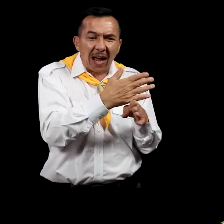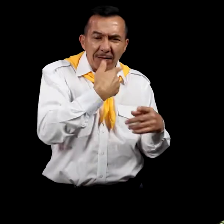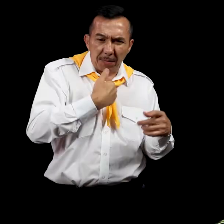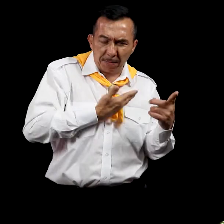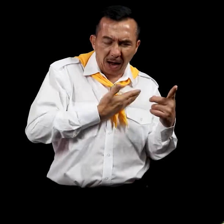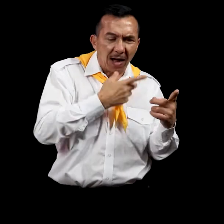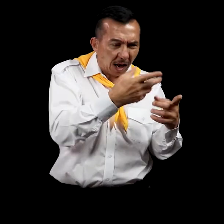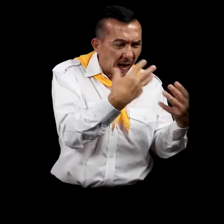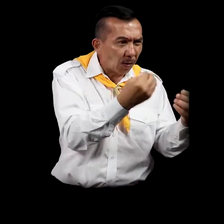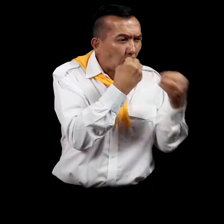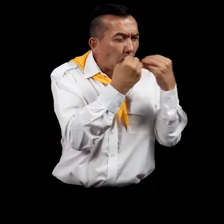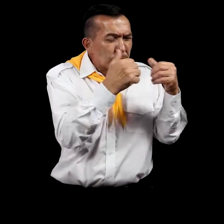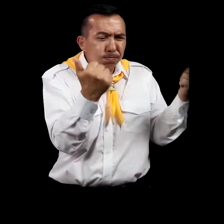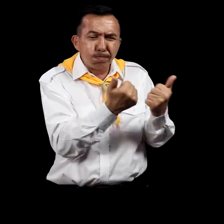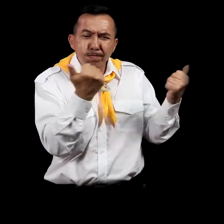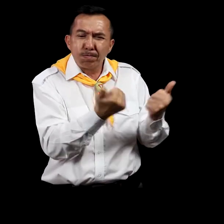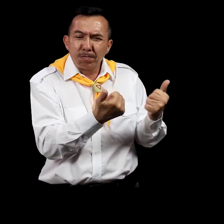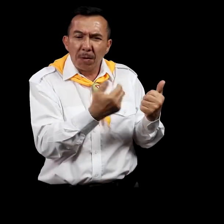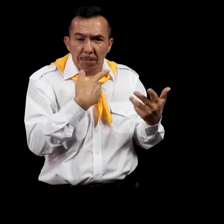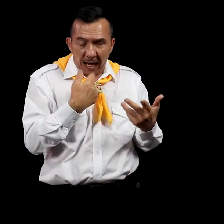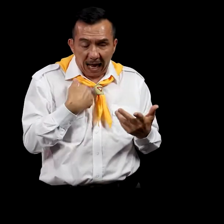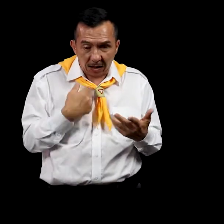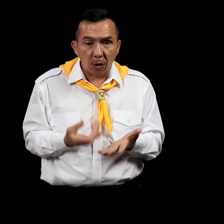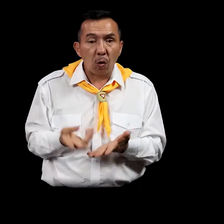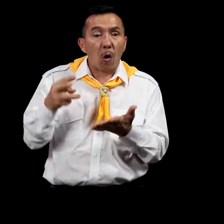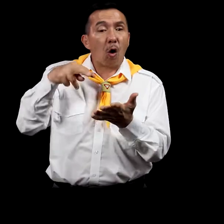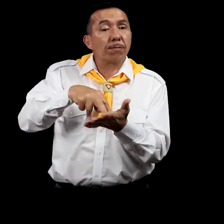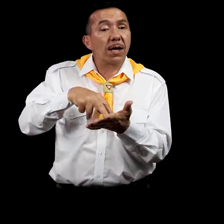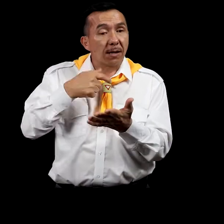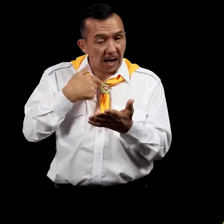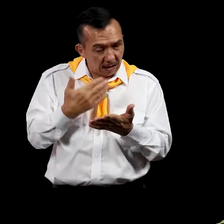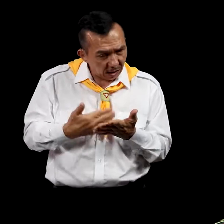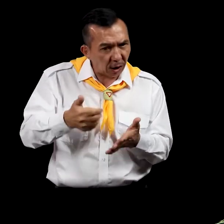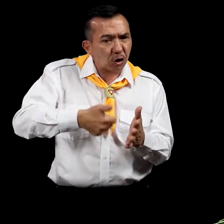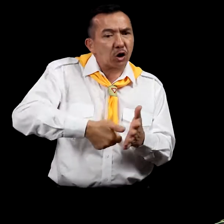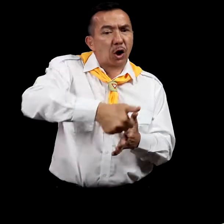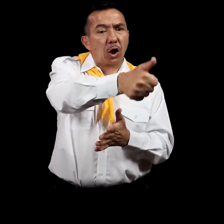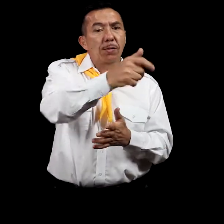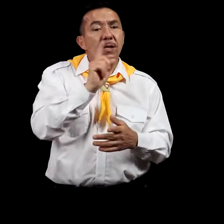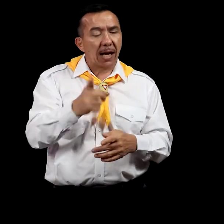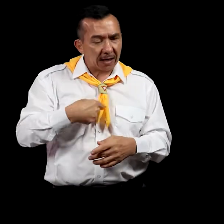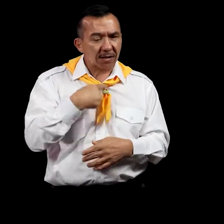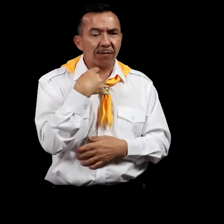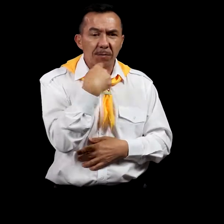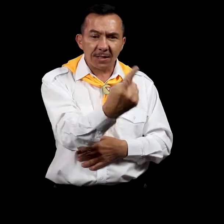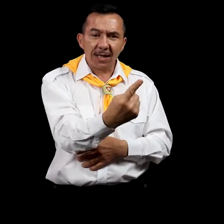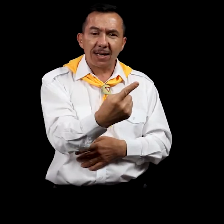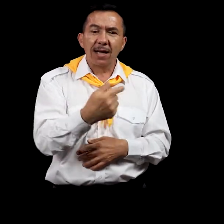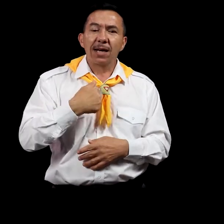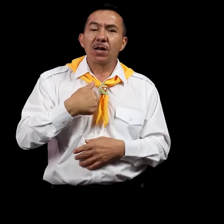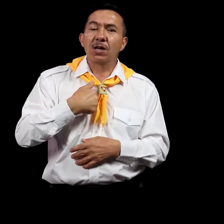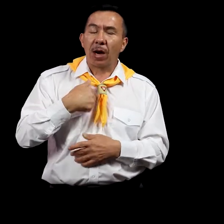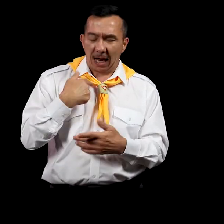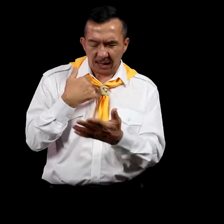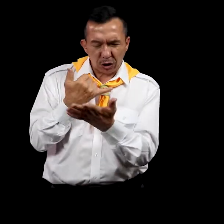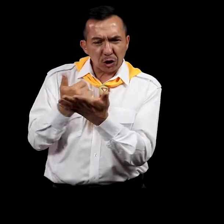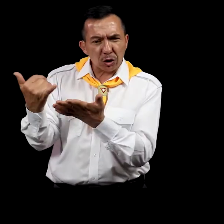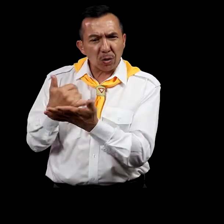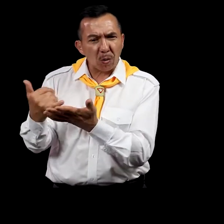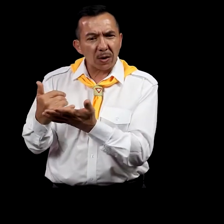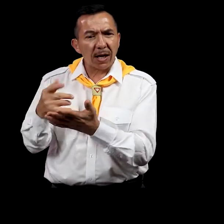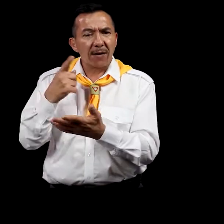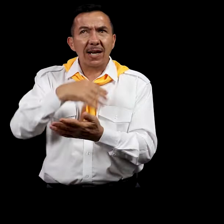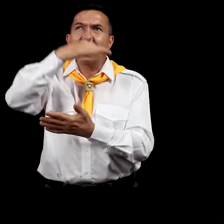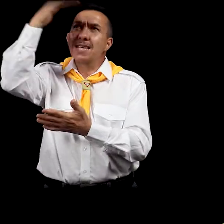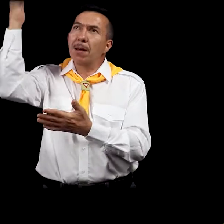en ek vergaan honger. Ek sal opstaan en na my vader gaan en ek sal vir hom sê, Vader, ek is gesondig voor